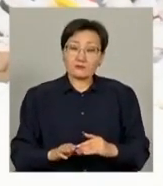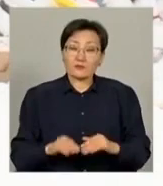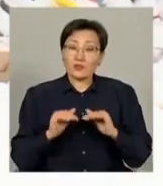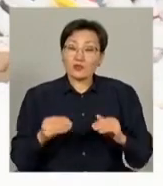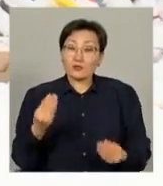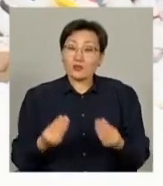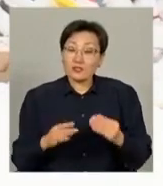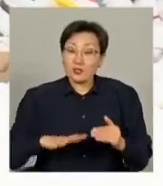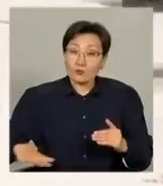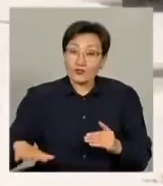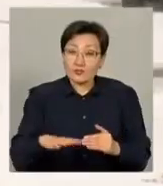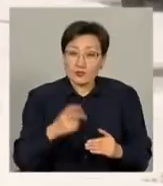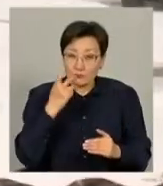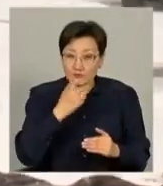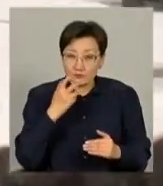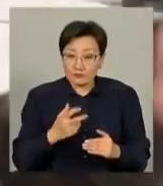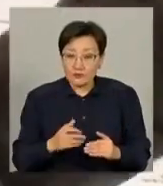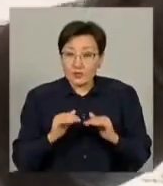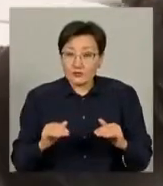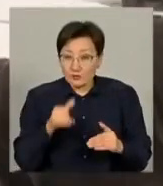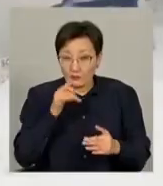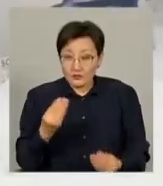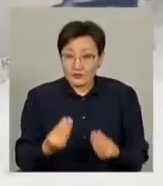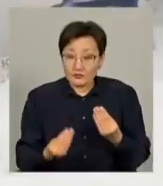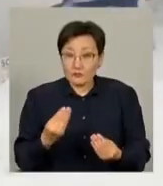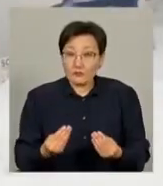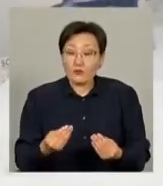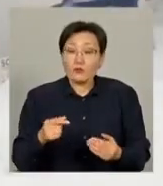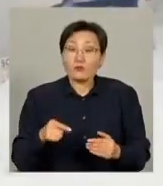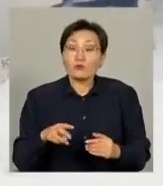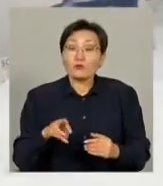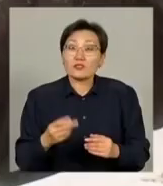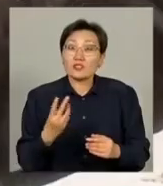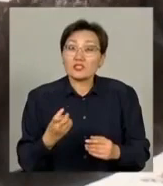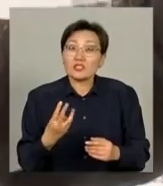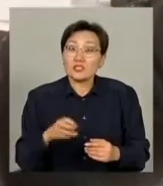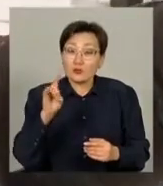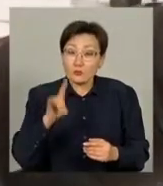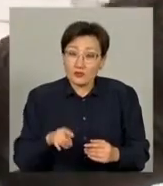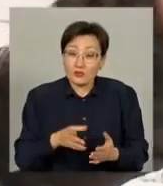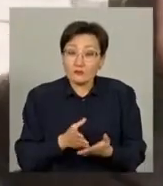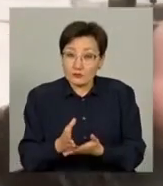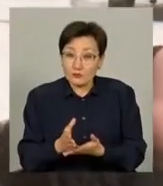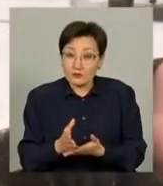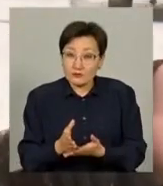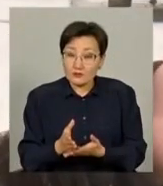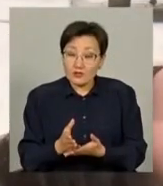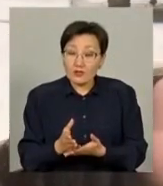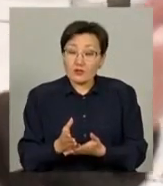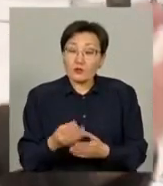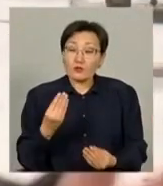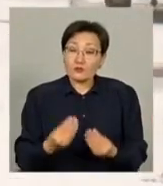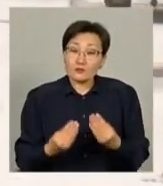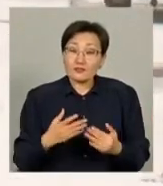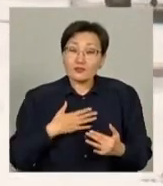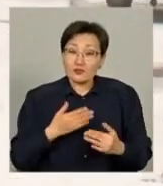Детский площадка бәрі сасып. Дети не могут играть, все дети лазят в мусорке. У меня вот три окна выходят сюда на эту. Балалар мусордың арасында ойнап